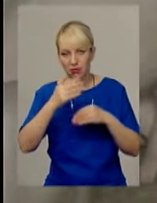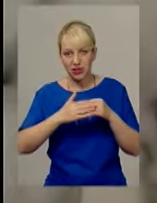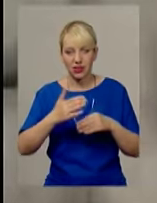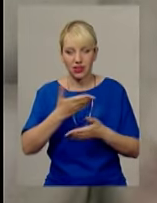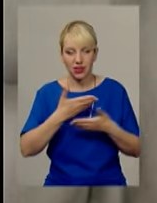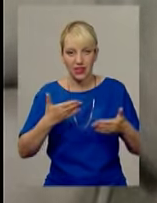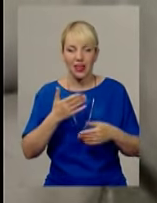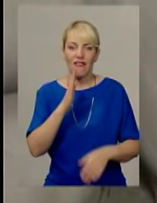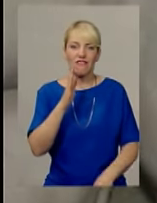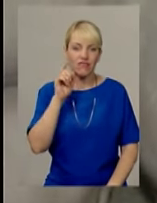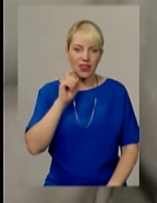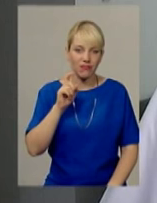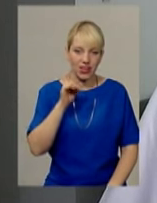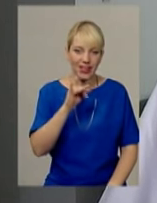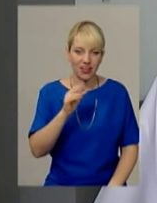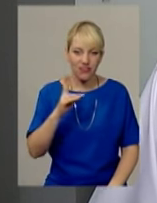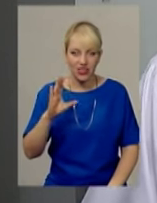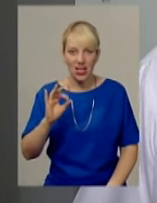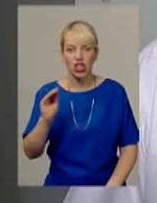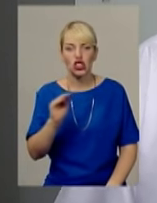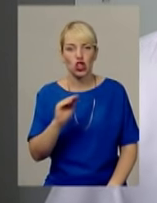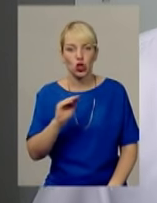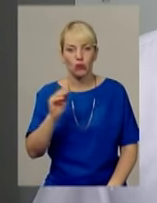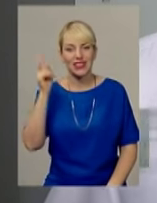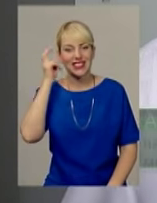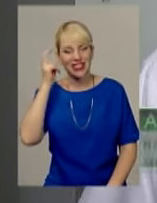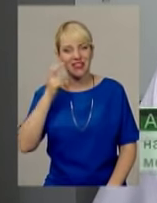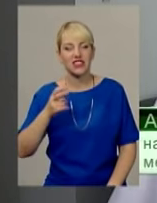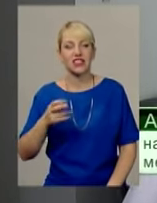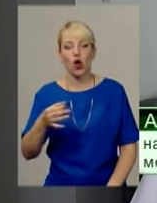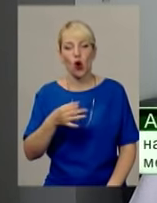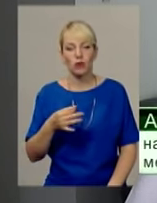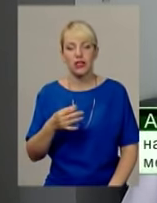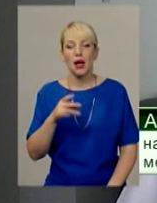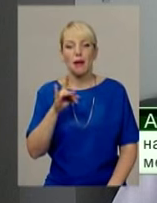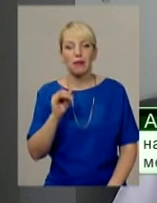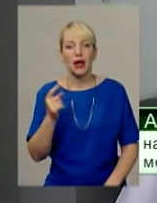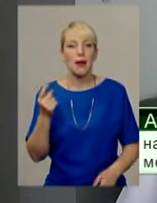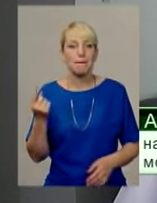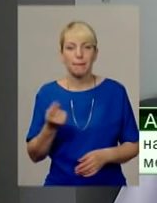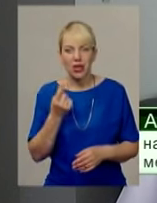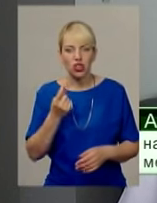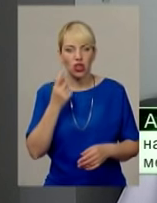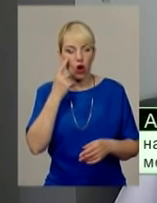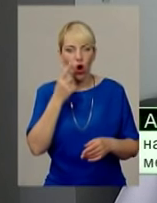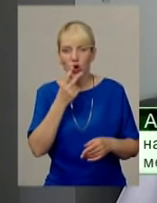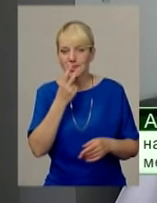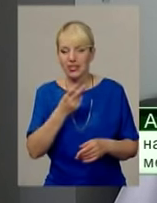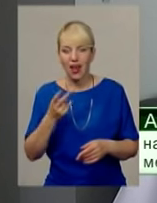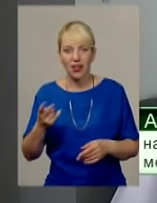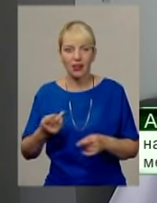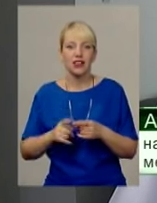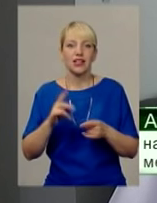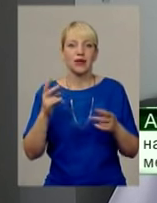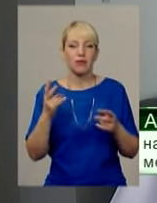Рівненській, Житомирській та Київських областях. При перших ознаках ми майже постійно на готовності на півбойовій,